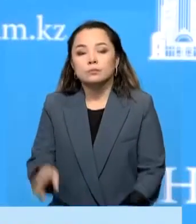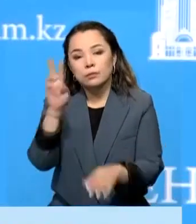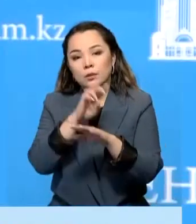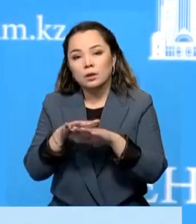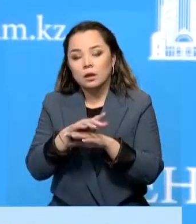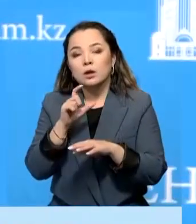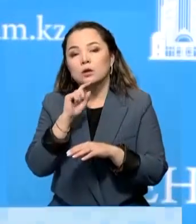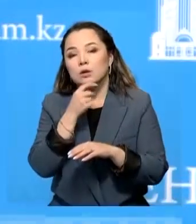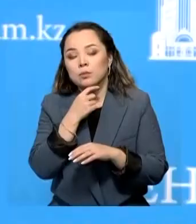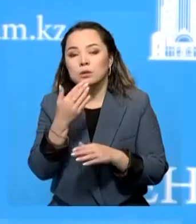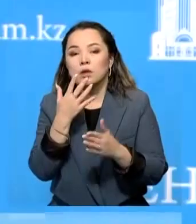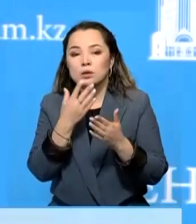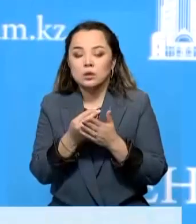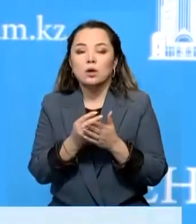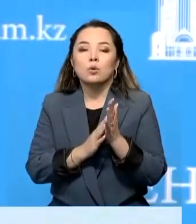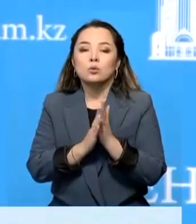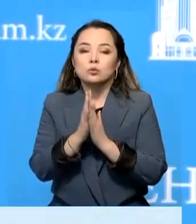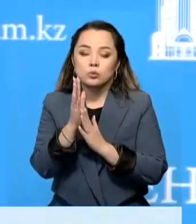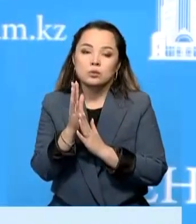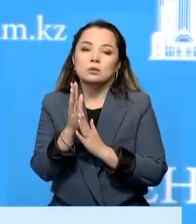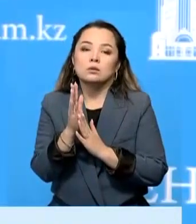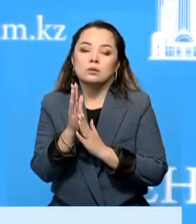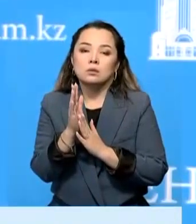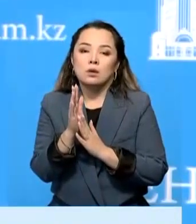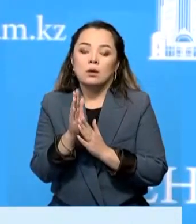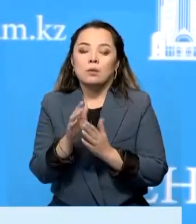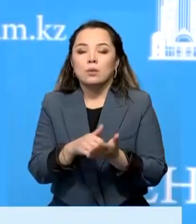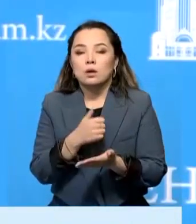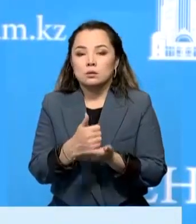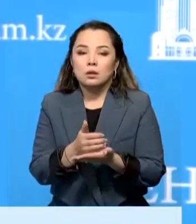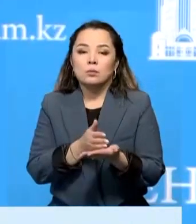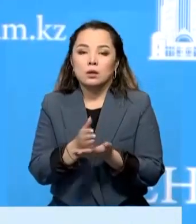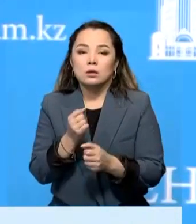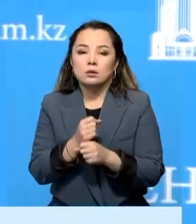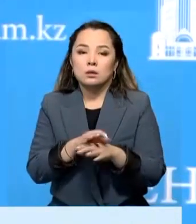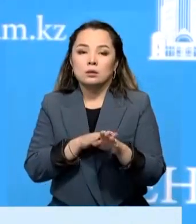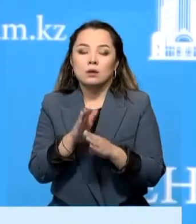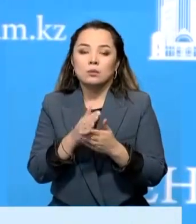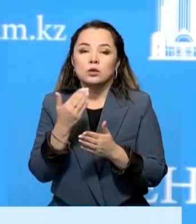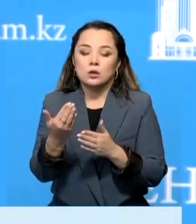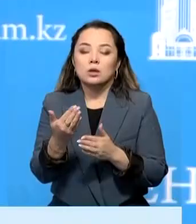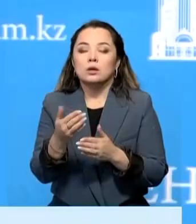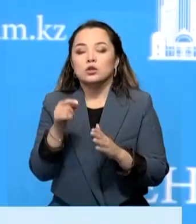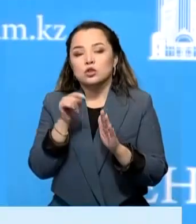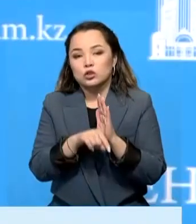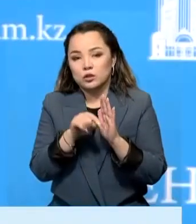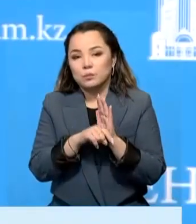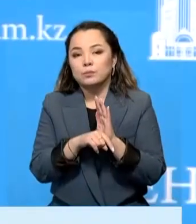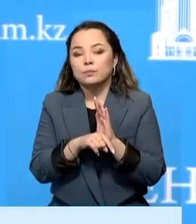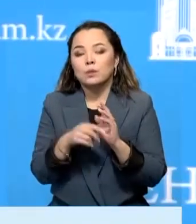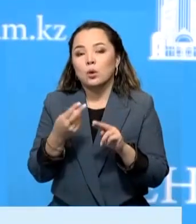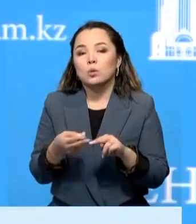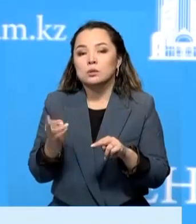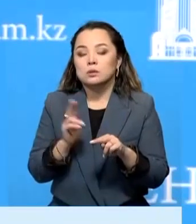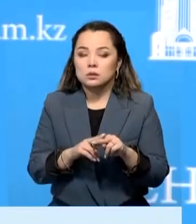Еліміздің экономикалық тұрғыдан өсуін басты бағыт қып қойып айтсақ, бұның ішінде